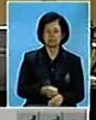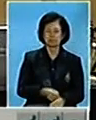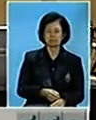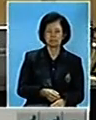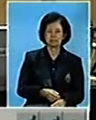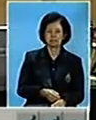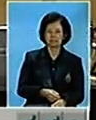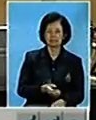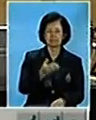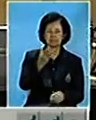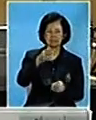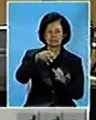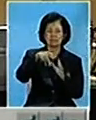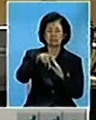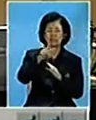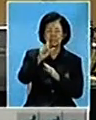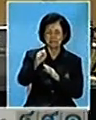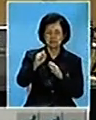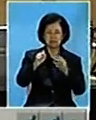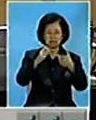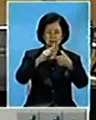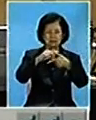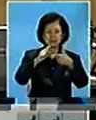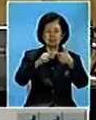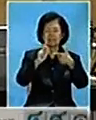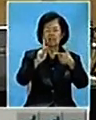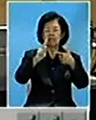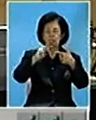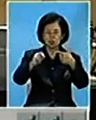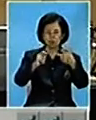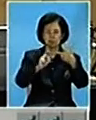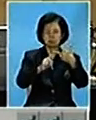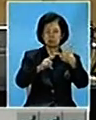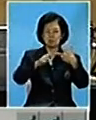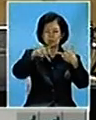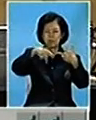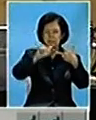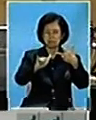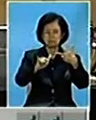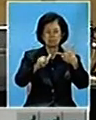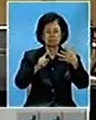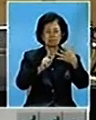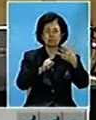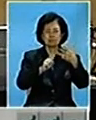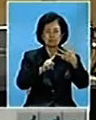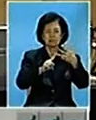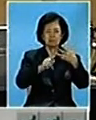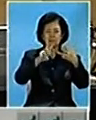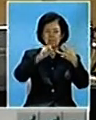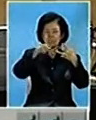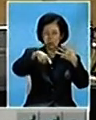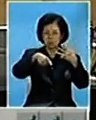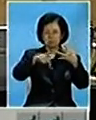ต่อมาก็เป็นท่านที่2ท่านกนกวงตะงานท่านที่3ท่านพายัพปันเกตท่านที่4ท่านนิพนธ์